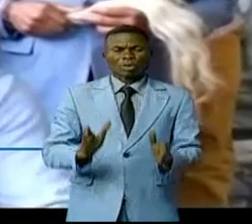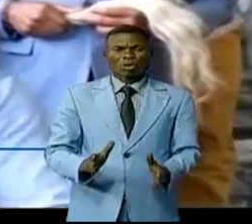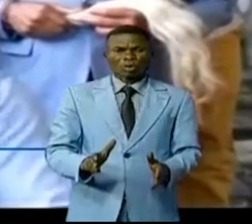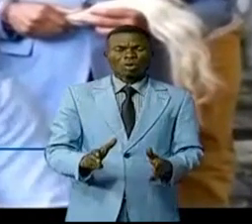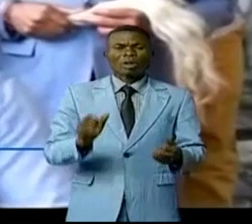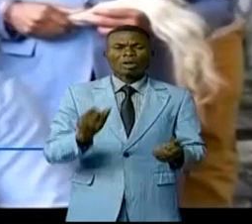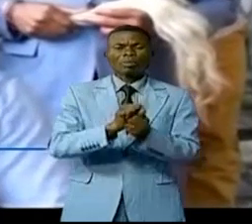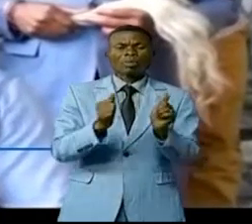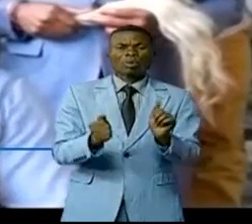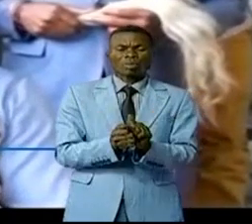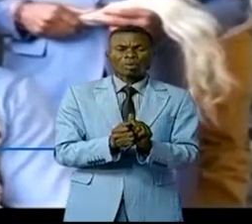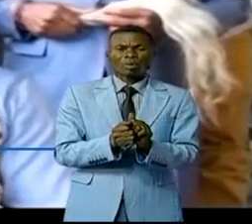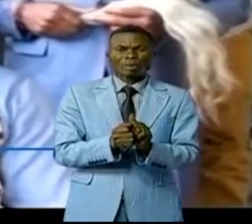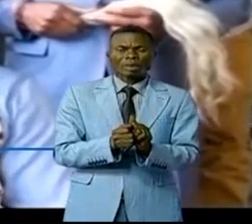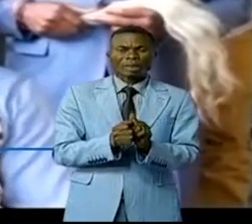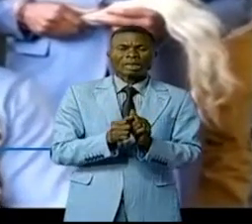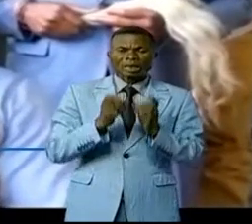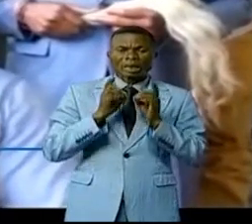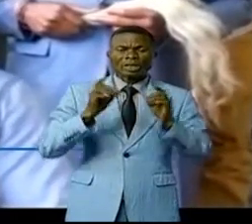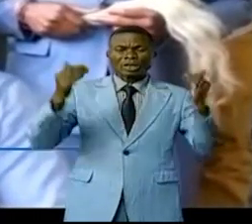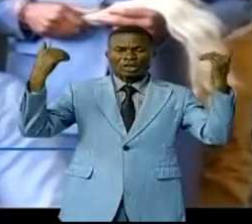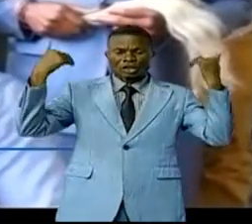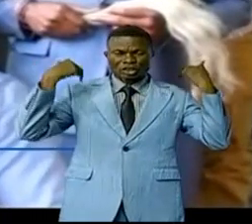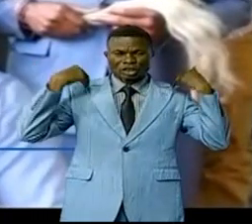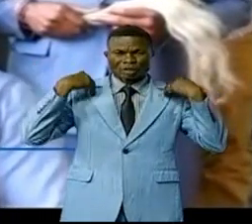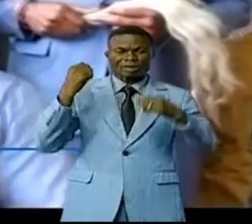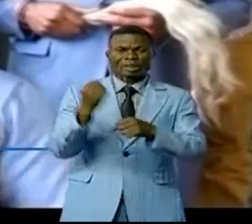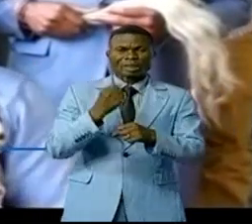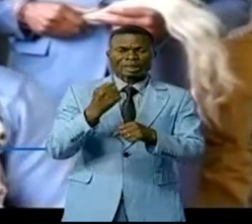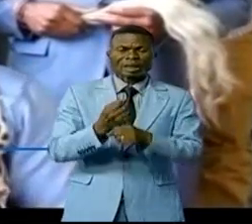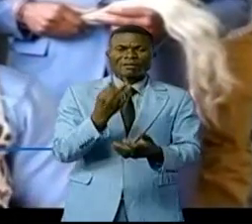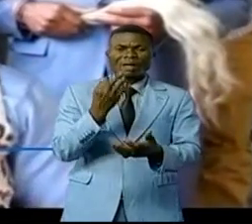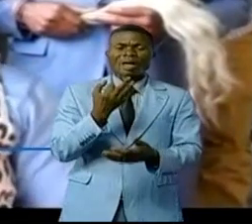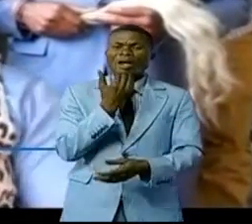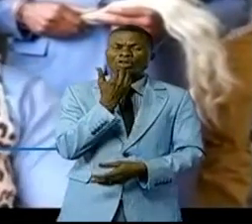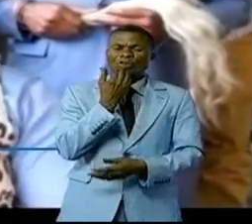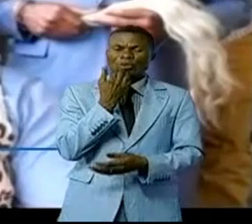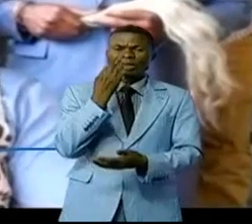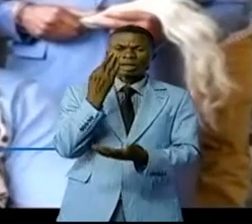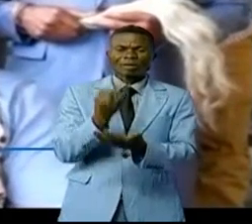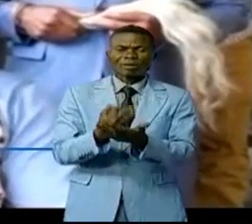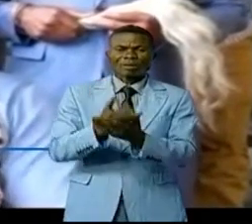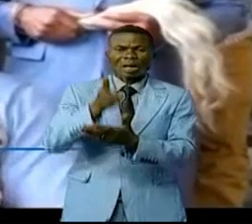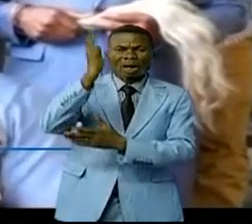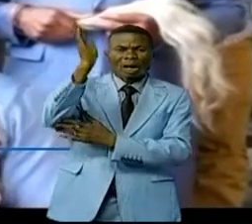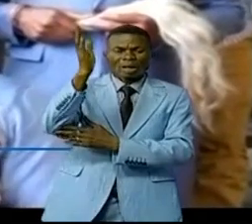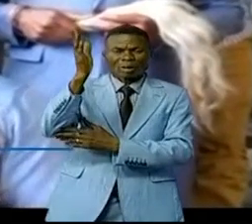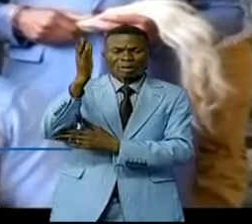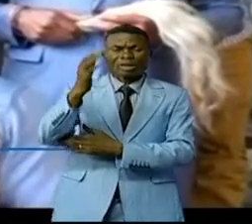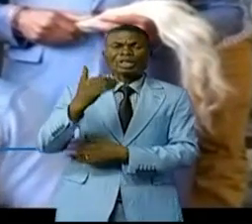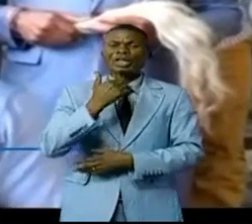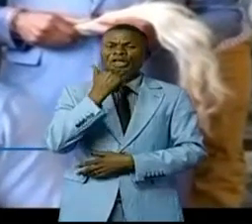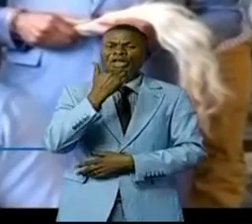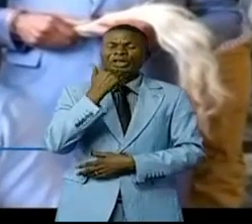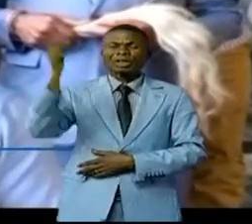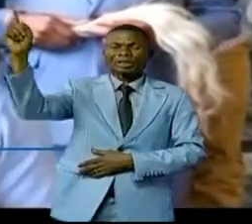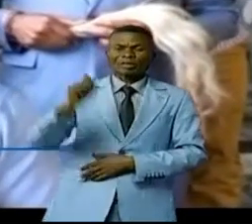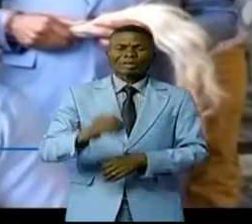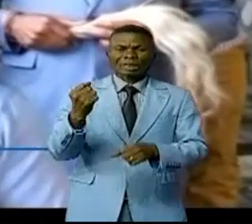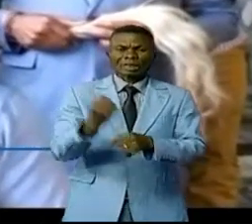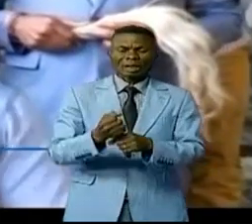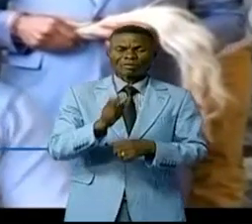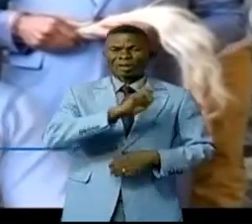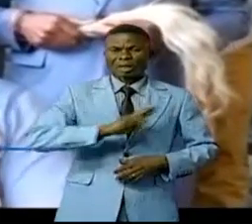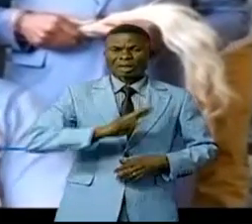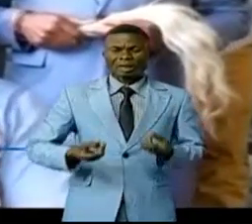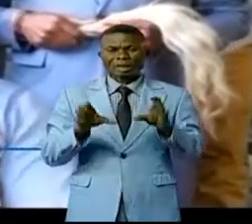suite de l'intervention du chef de service de l'inspection générale des finances à la conférence sur les investissements en République démocratique